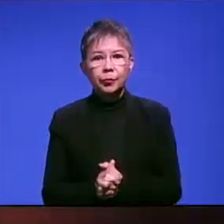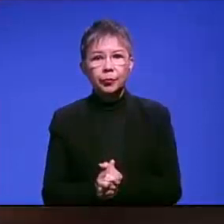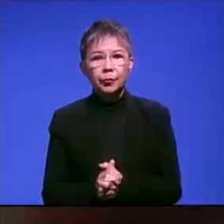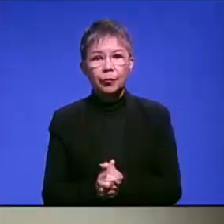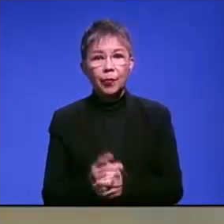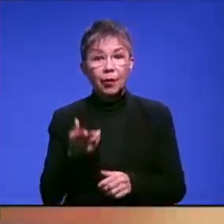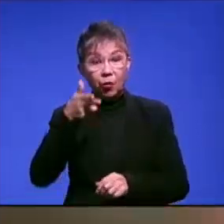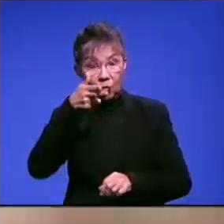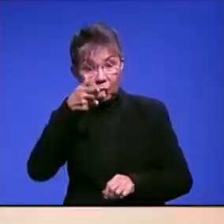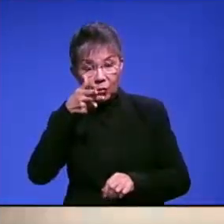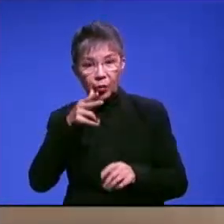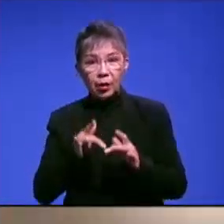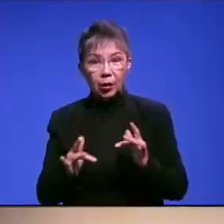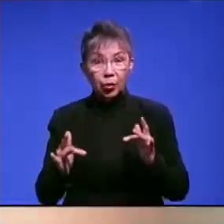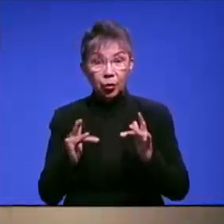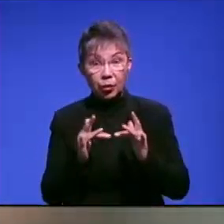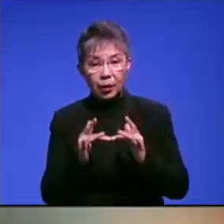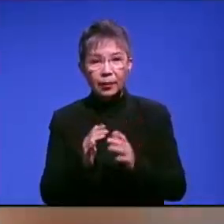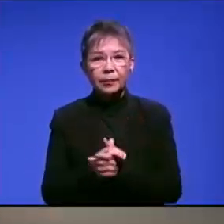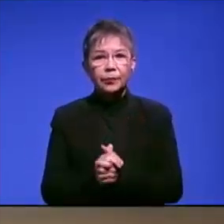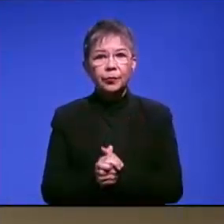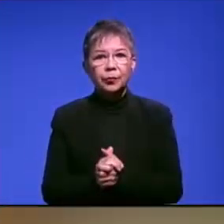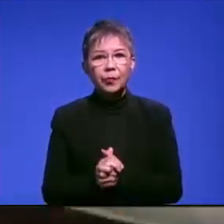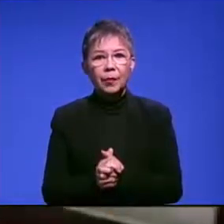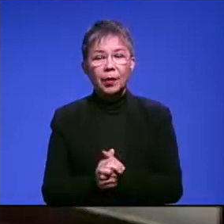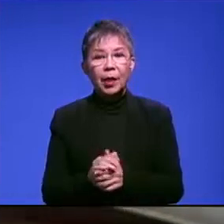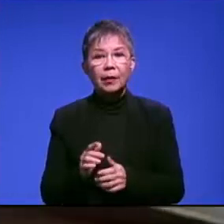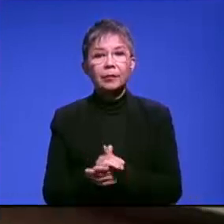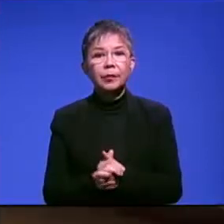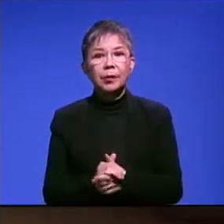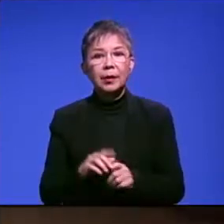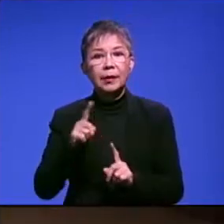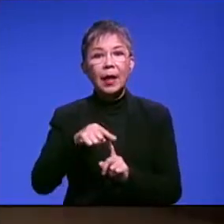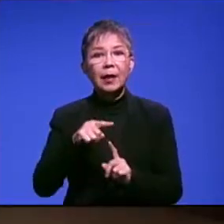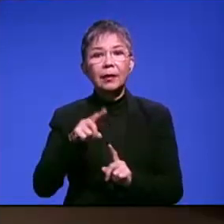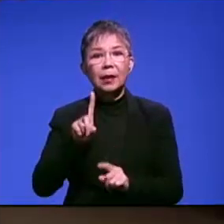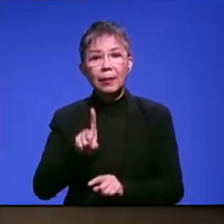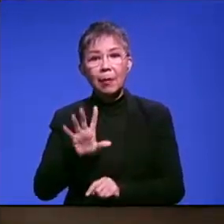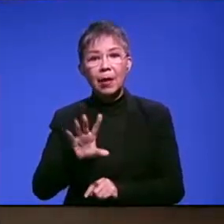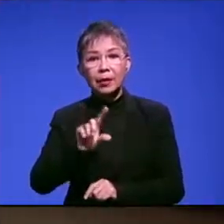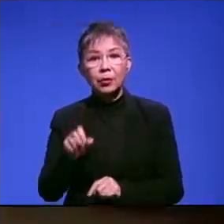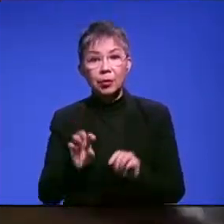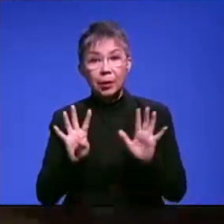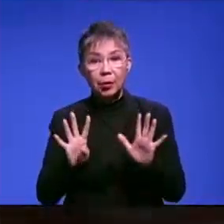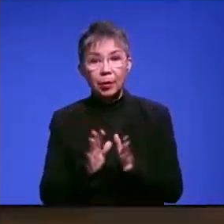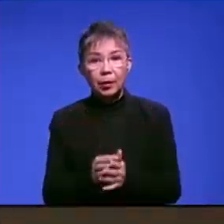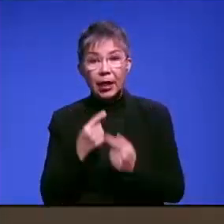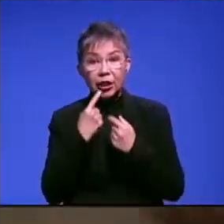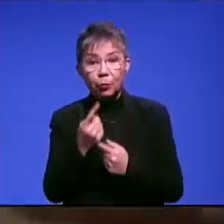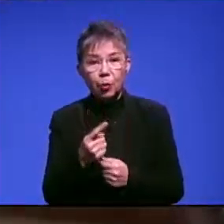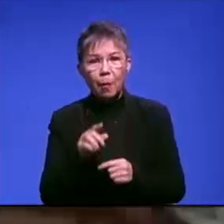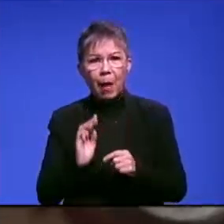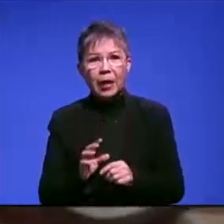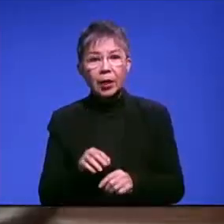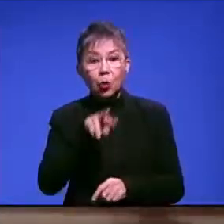Video yang pertama dibagikan akun Dr. Andi Khomeini Takdir di akun Twitternya 15 September. Dalam cuitannya, ia menyebut banyak